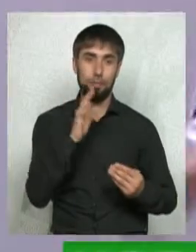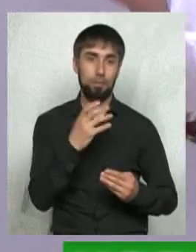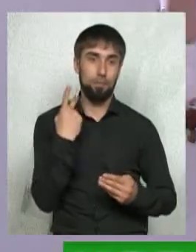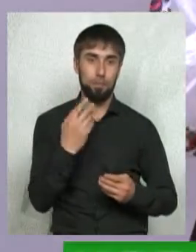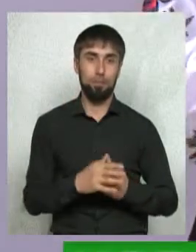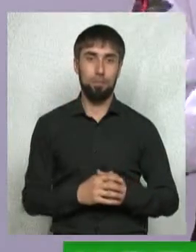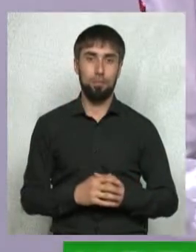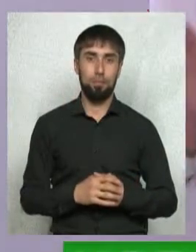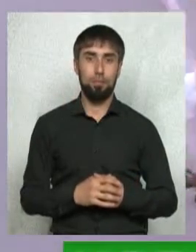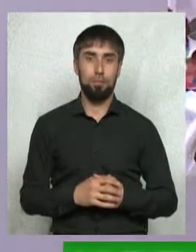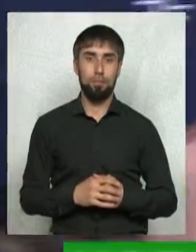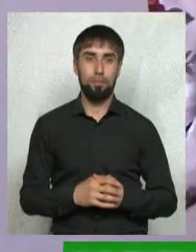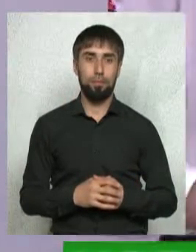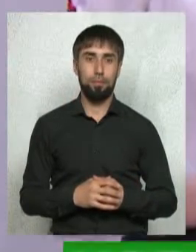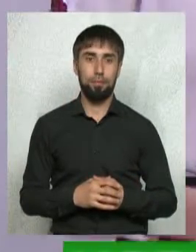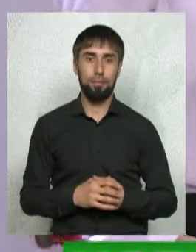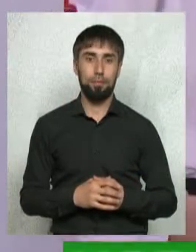английским.